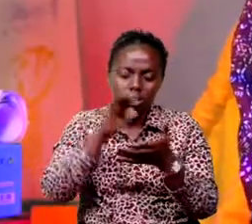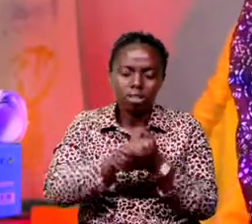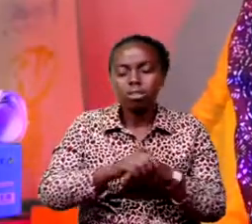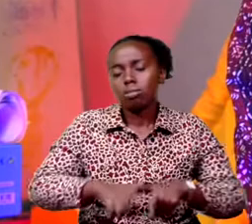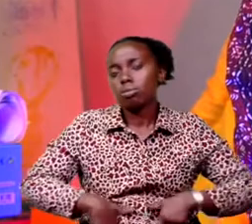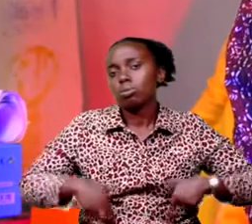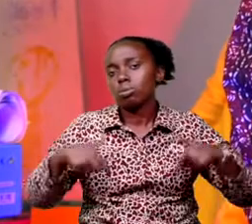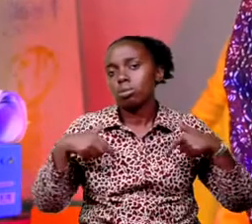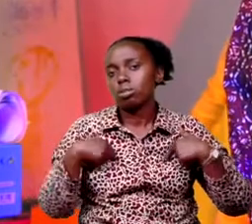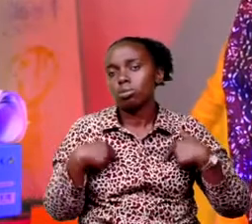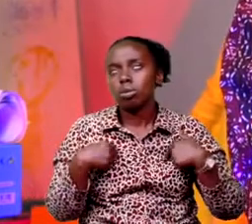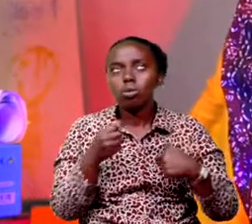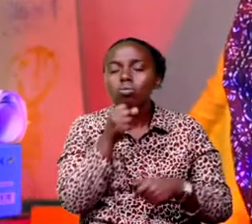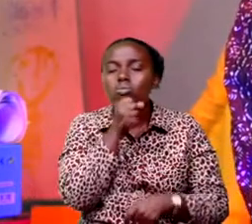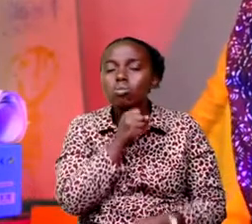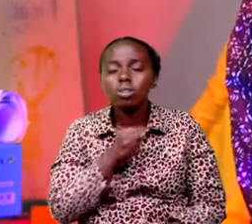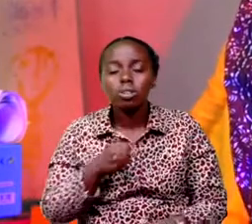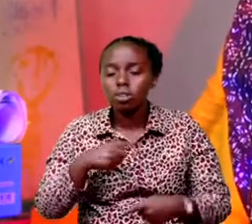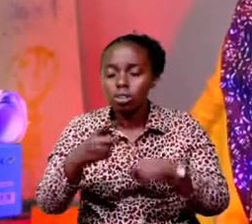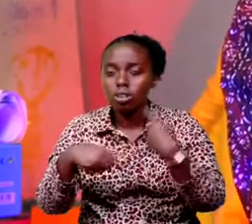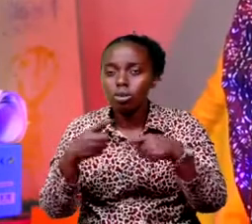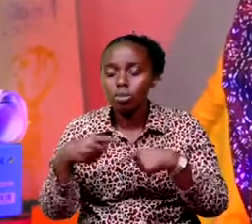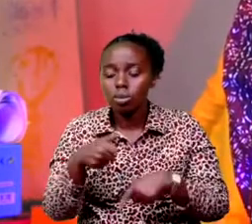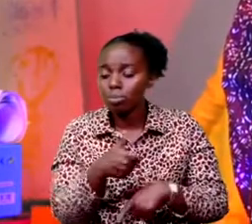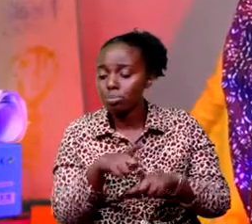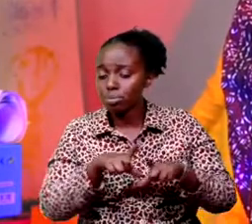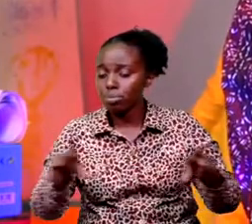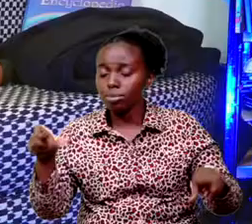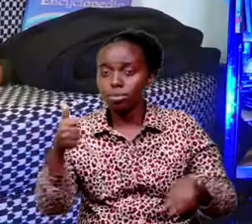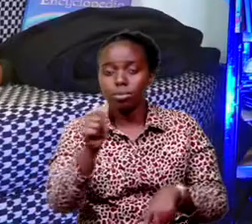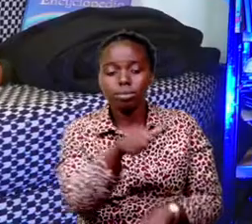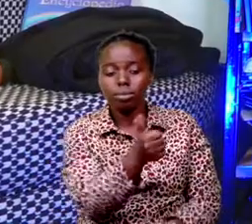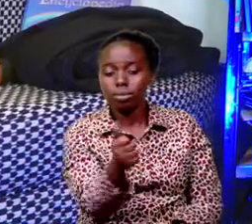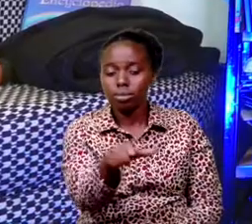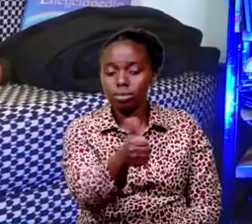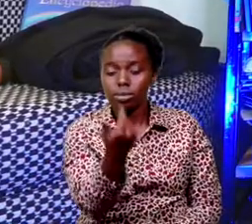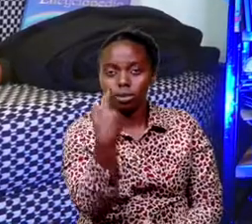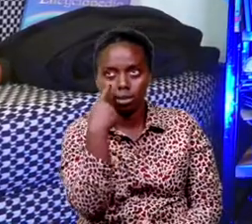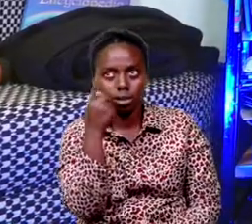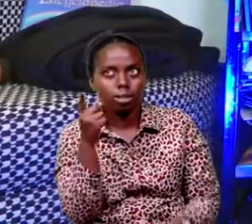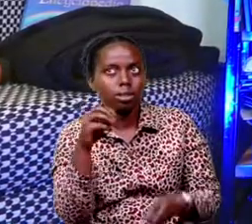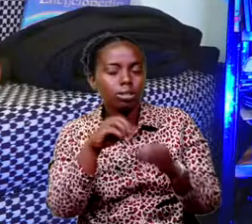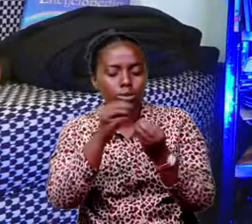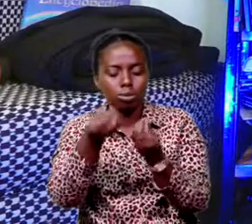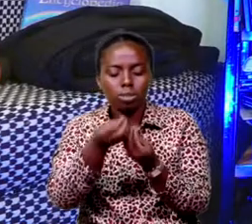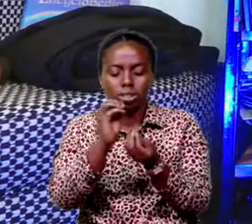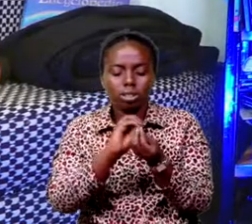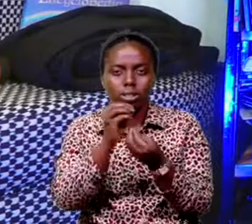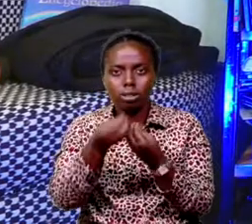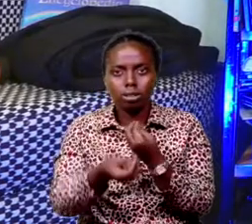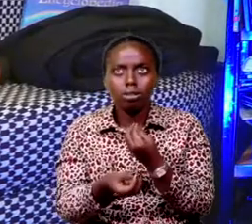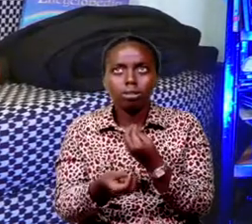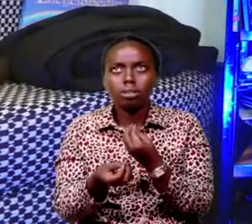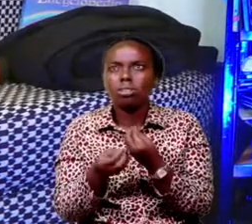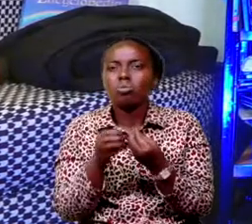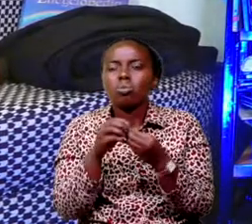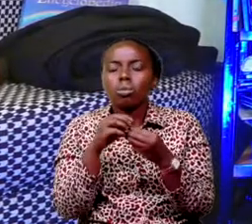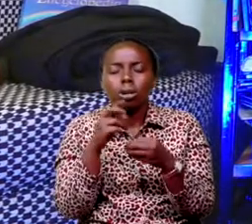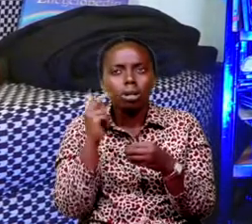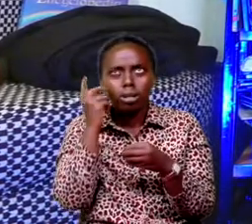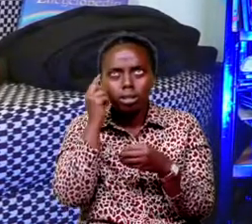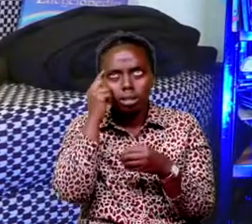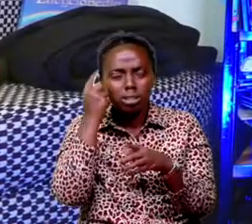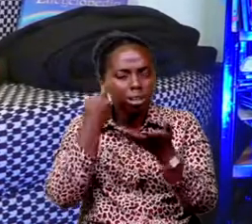kubaho nuko umukecuru akomeza kugenda mu murima we agera ku mineke abona nayo yarumye ayibaza icyo